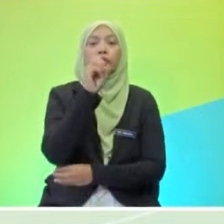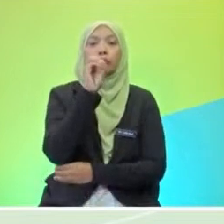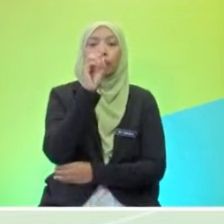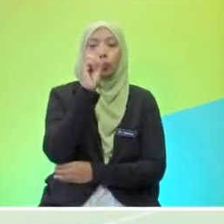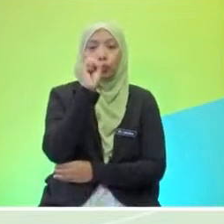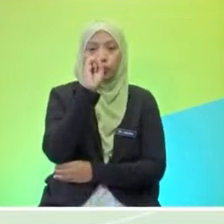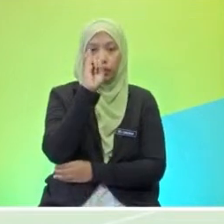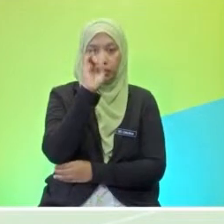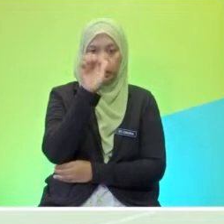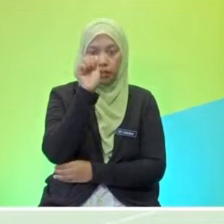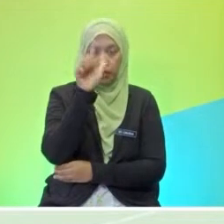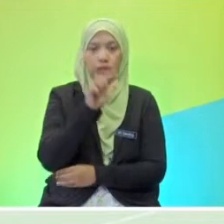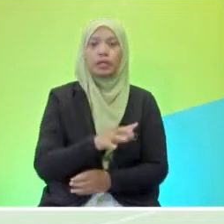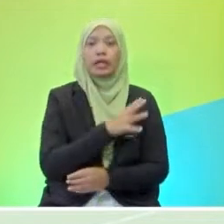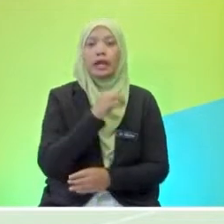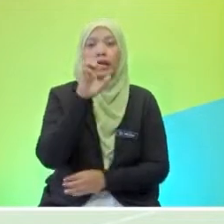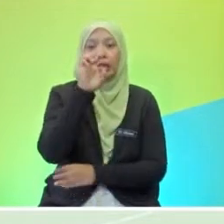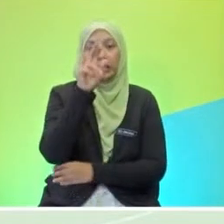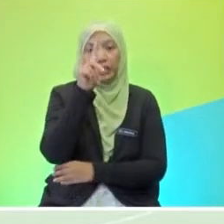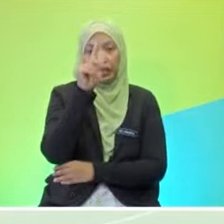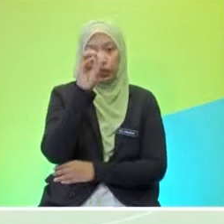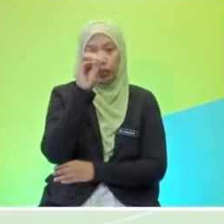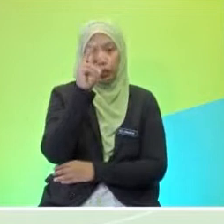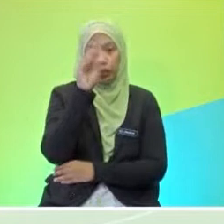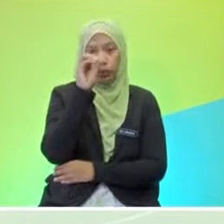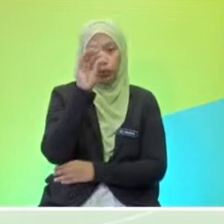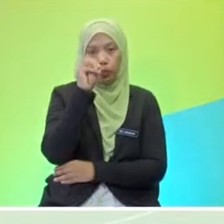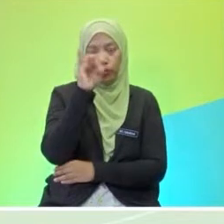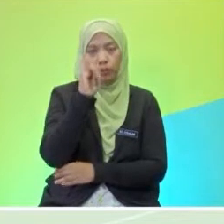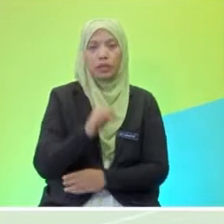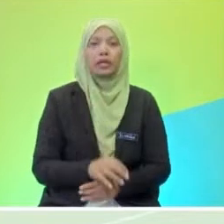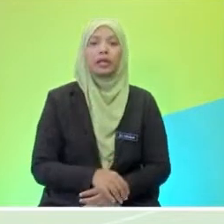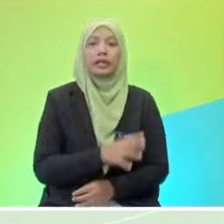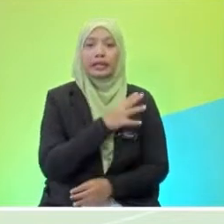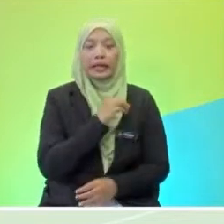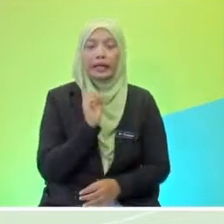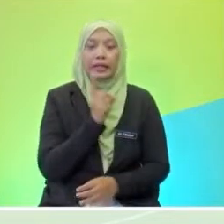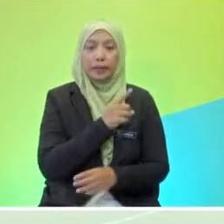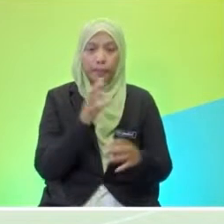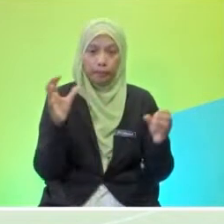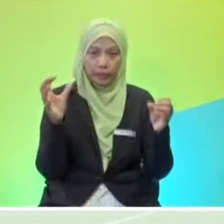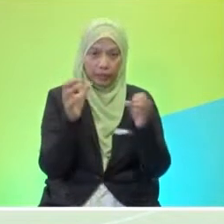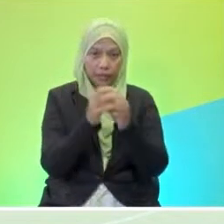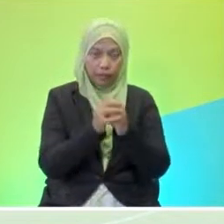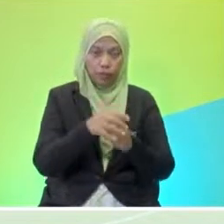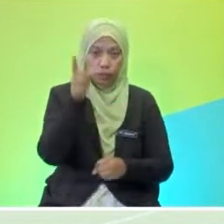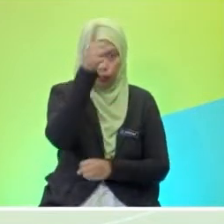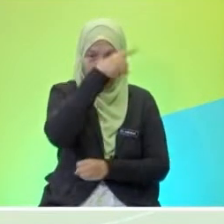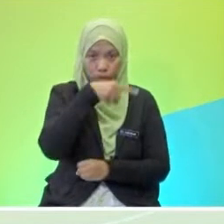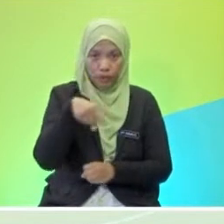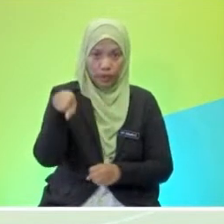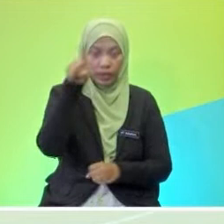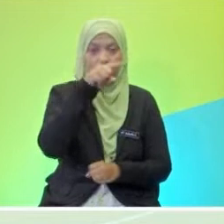yakni memang penting oke Yani akan bergabung kita tengok ada bulatan-bulatan kan Oke Kak sini